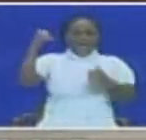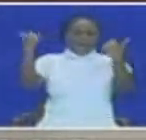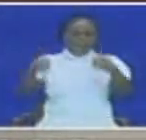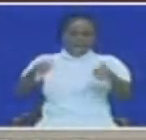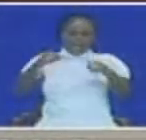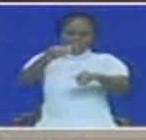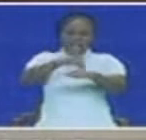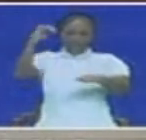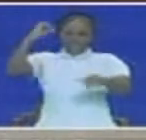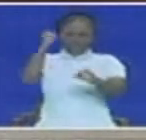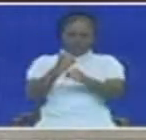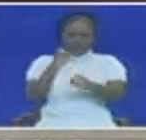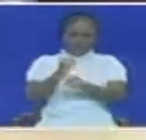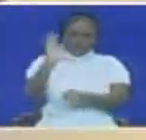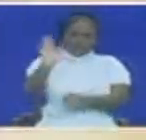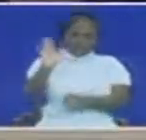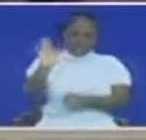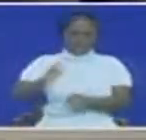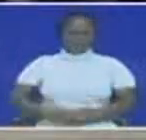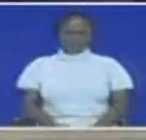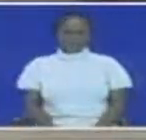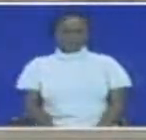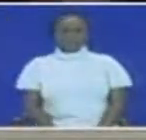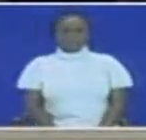inayoathiri utendakazi wao.